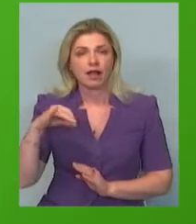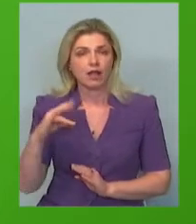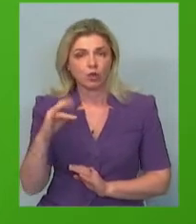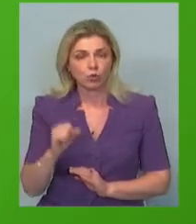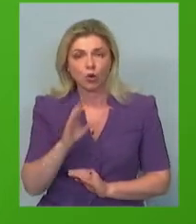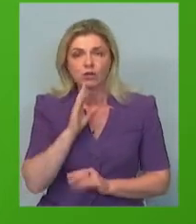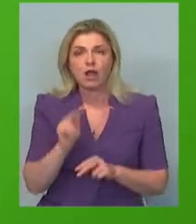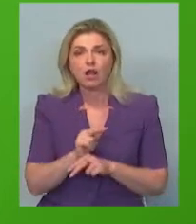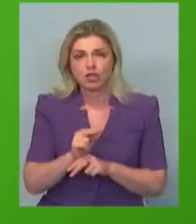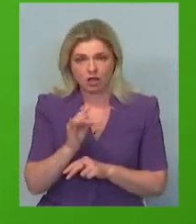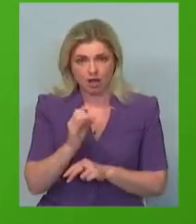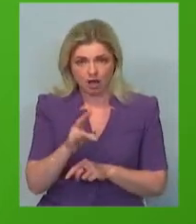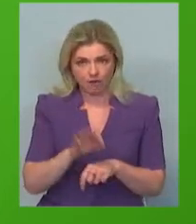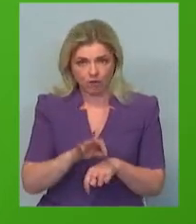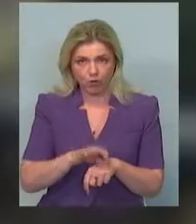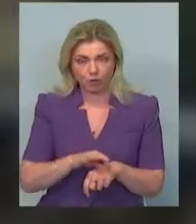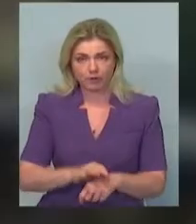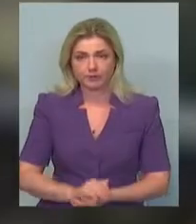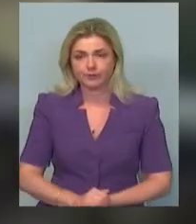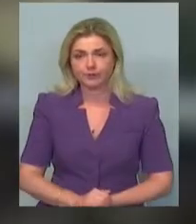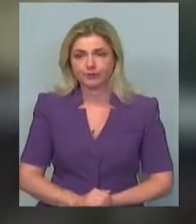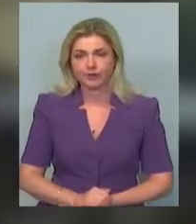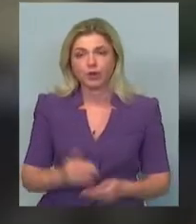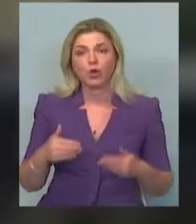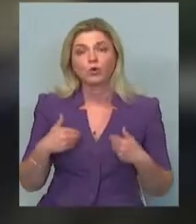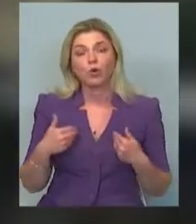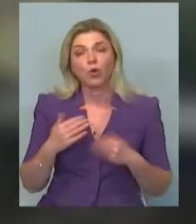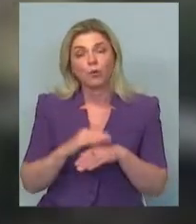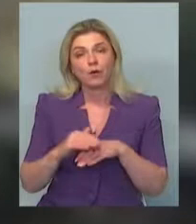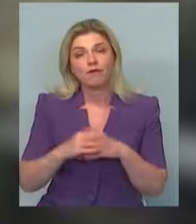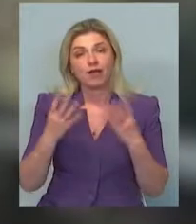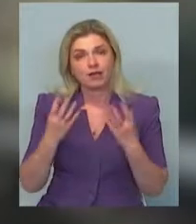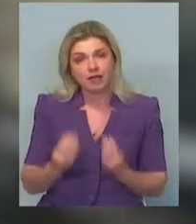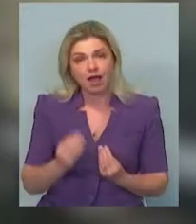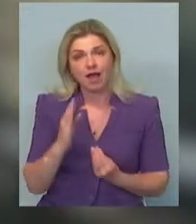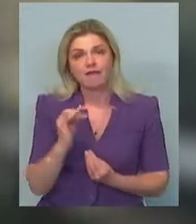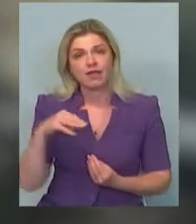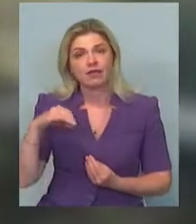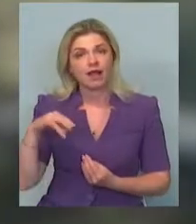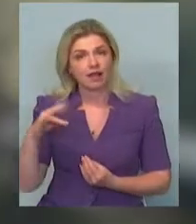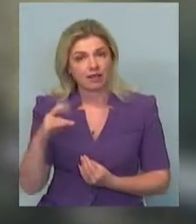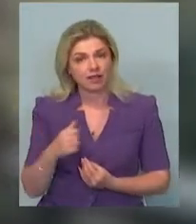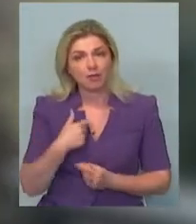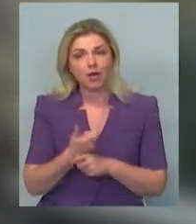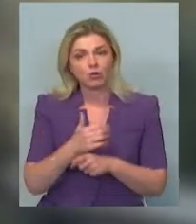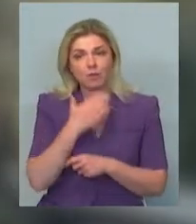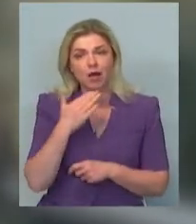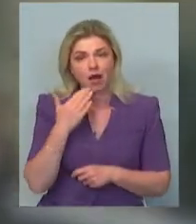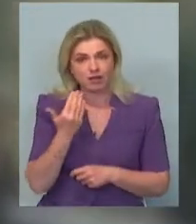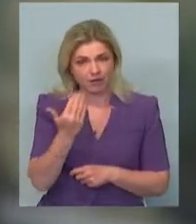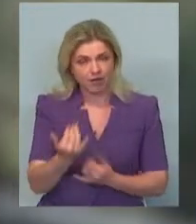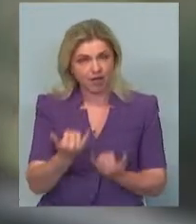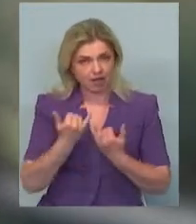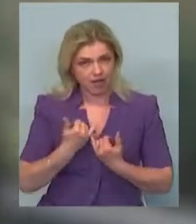від онкологічної хвороби. Доброго дня, Віталіно. Ви для нас дуже багато чого зробили. Тому я хотів вам подякувати від